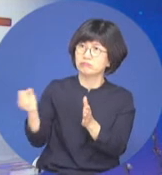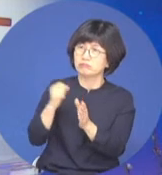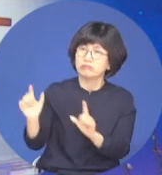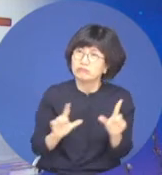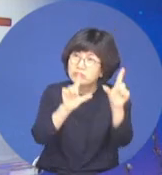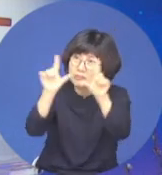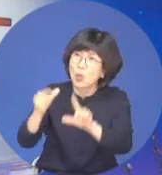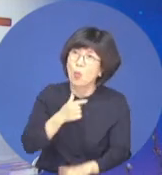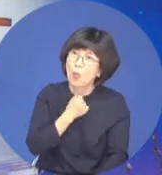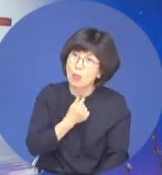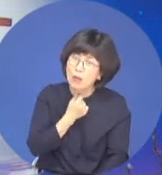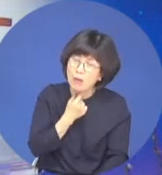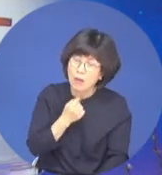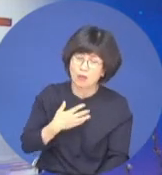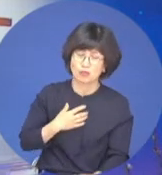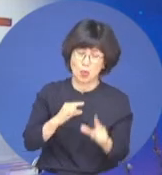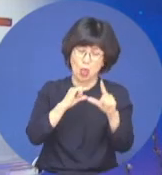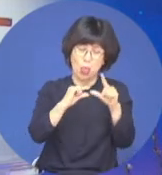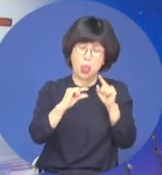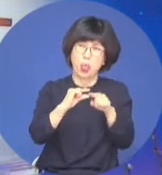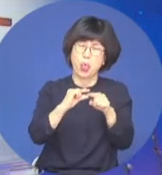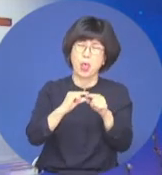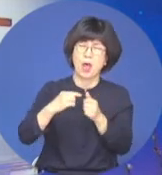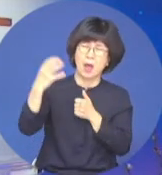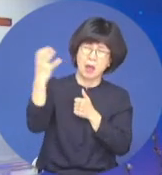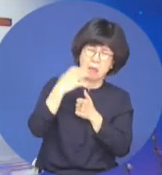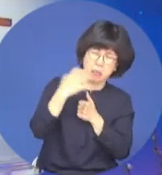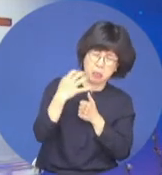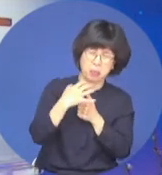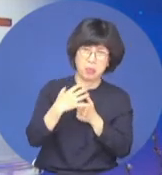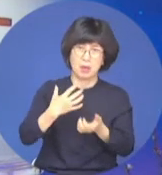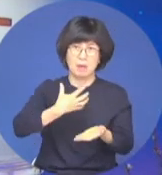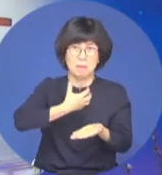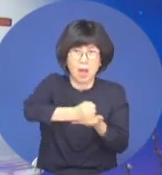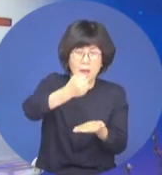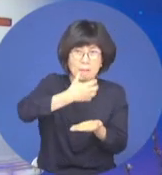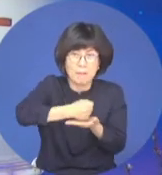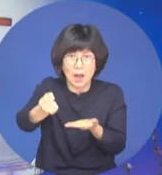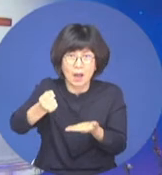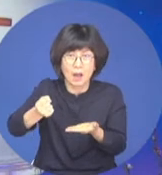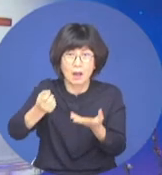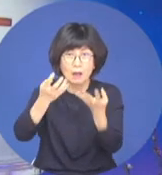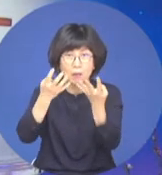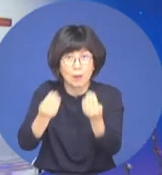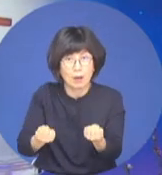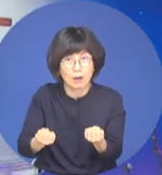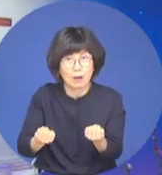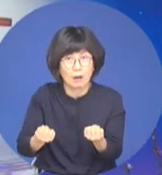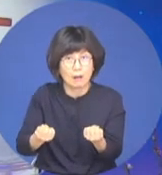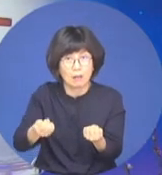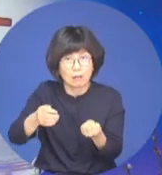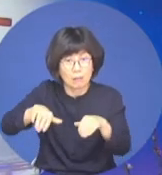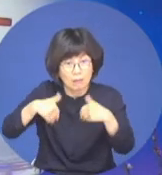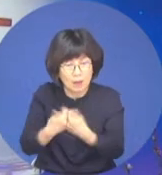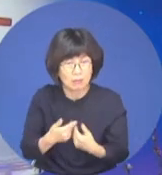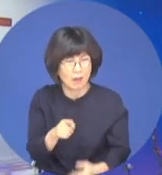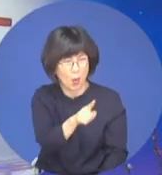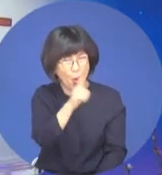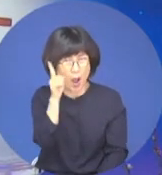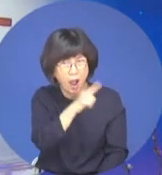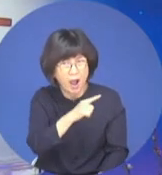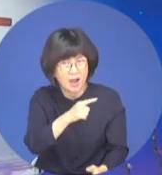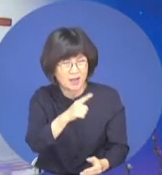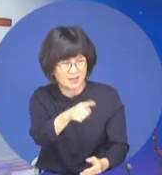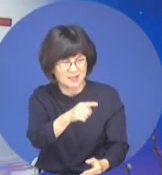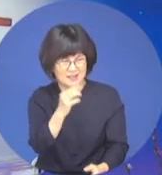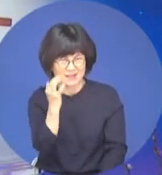하는 우리는 핍박을 당하고 뺏기고 오히려 악인으로 살아가는 그 악인들, 착취하고